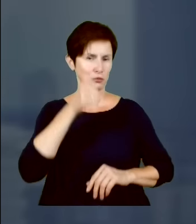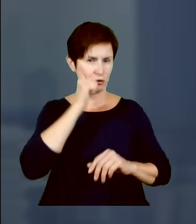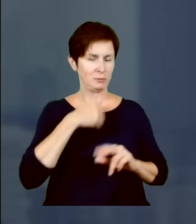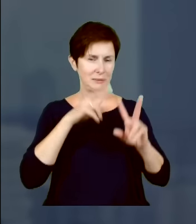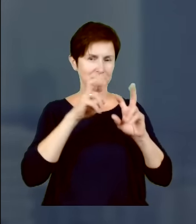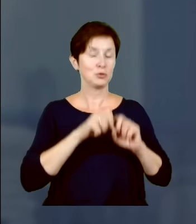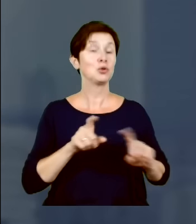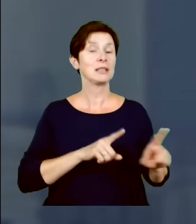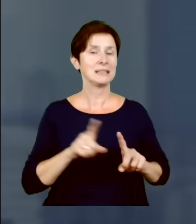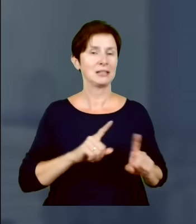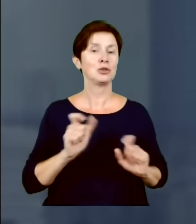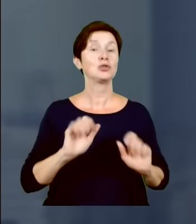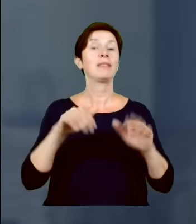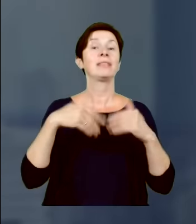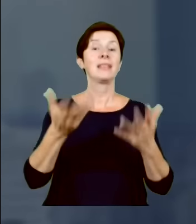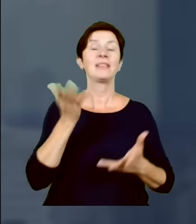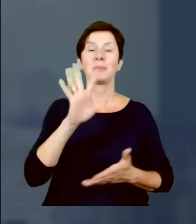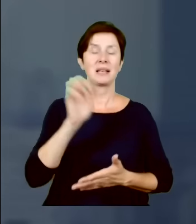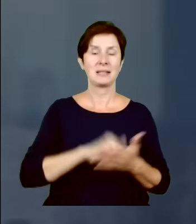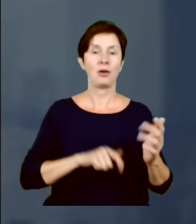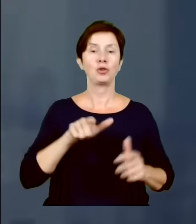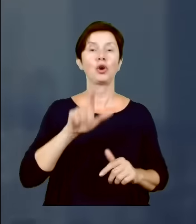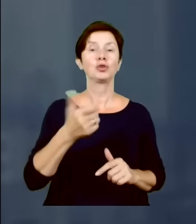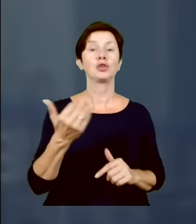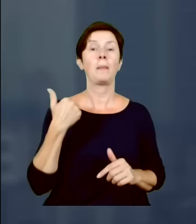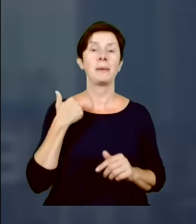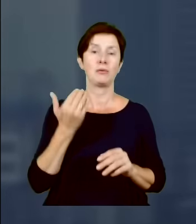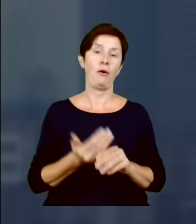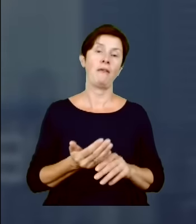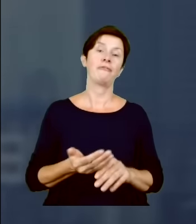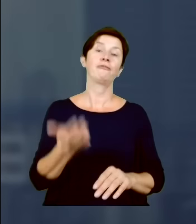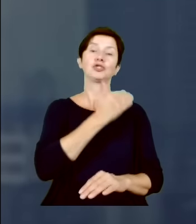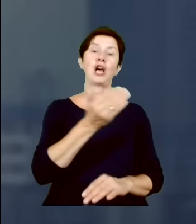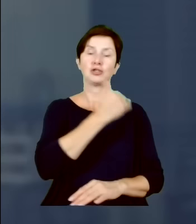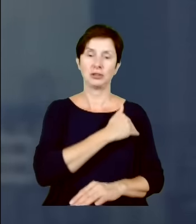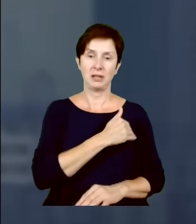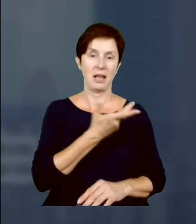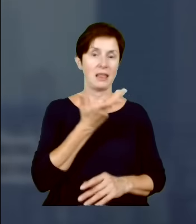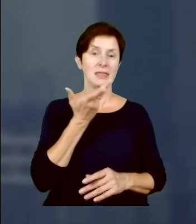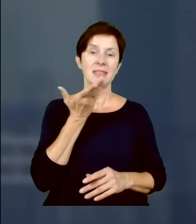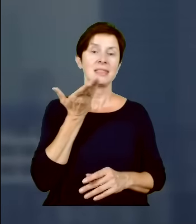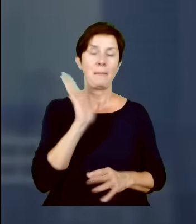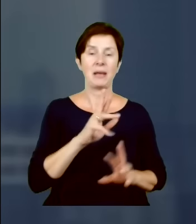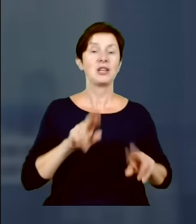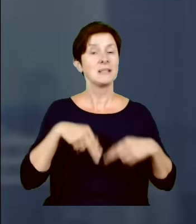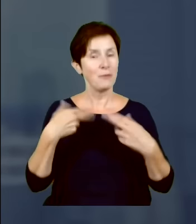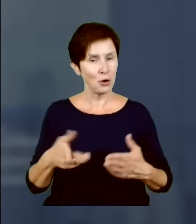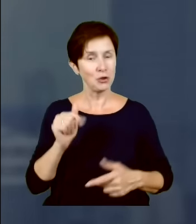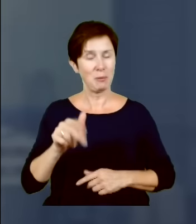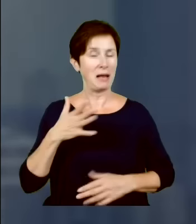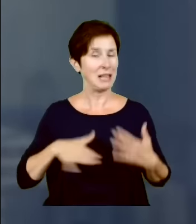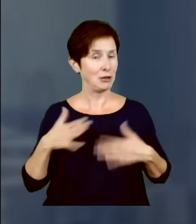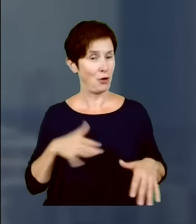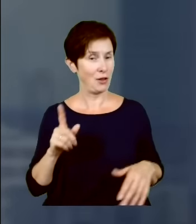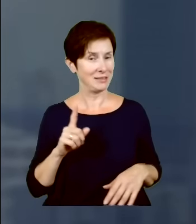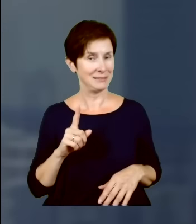znaczy to co dane nie będzie zabrane to co było wtedy dane to nie każą zwracać i z tego się trzeba cieszyć Ale